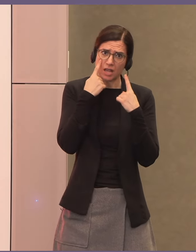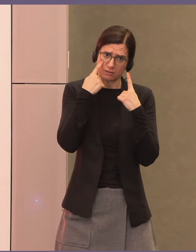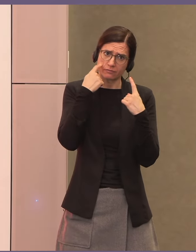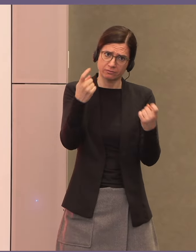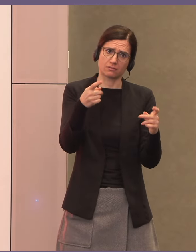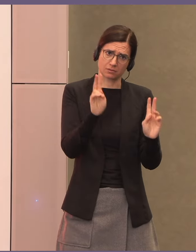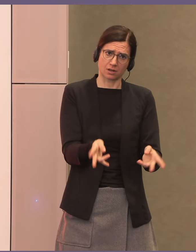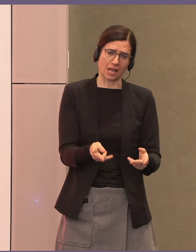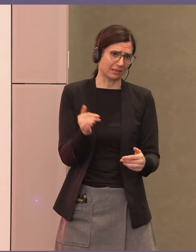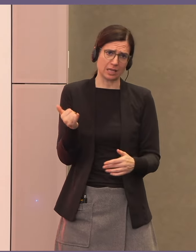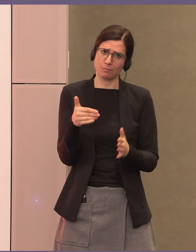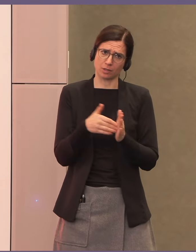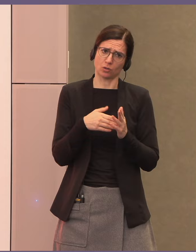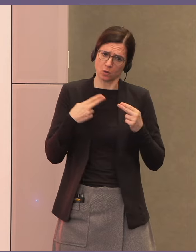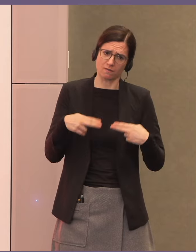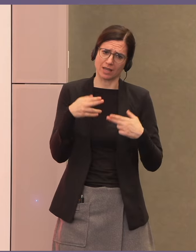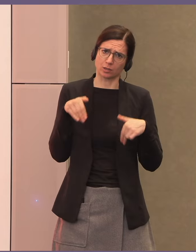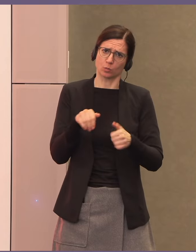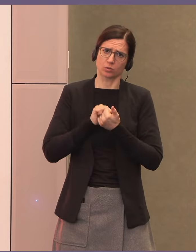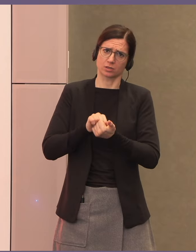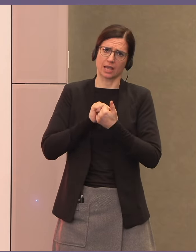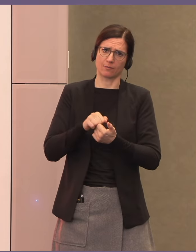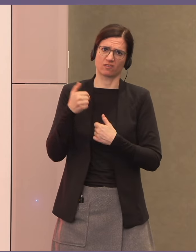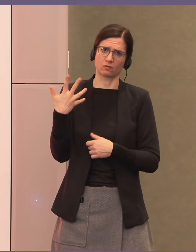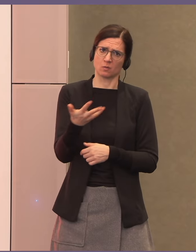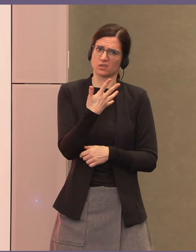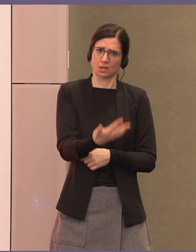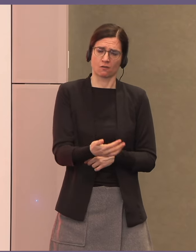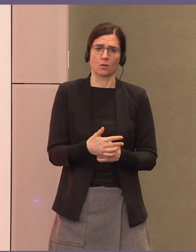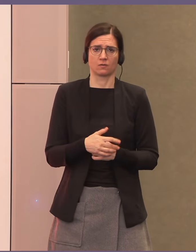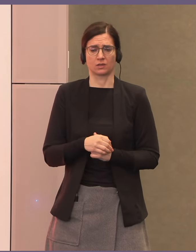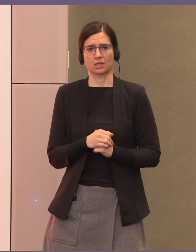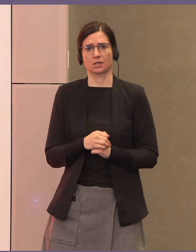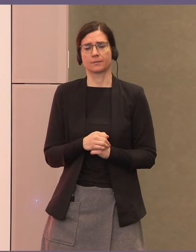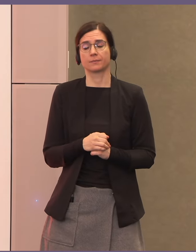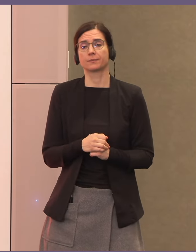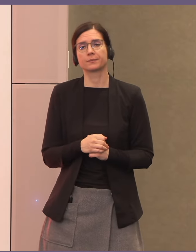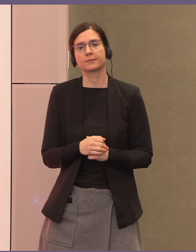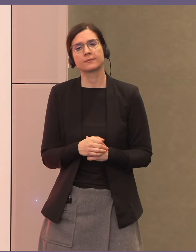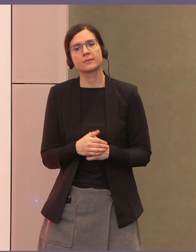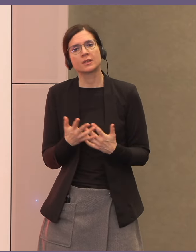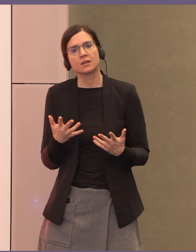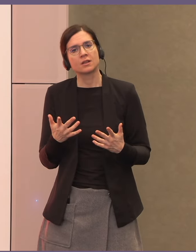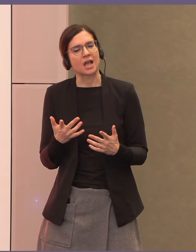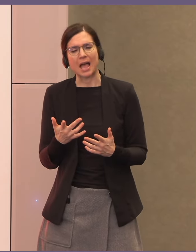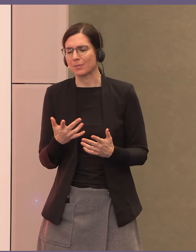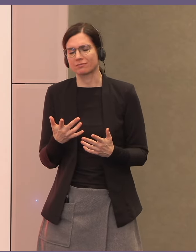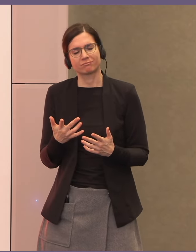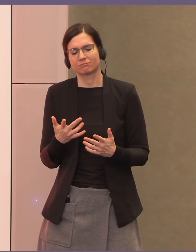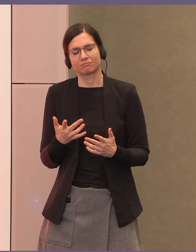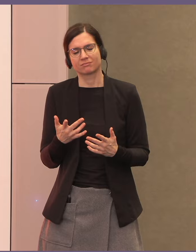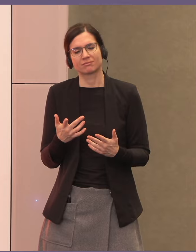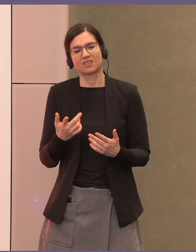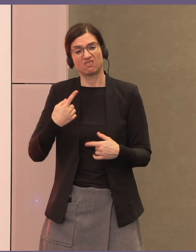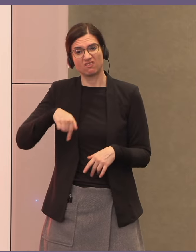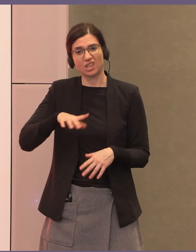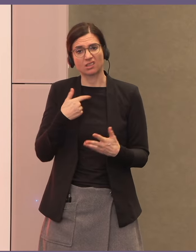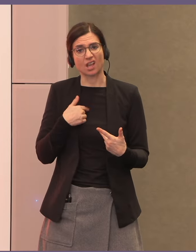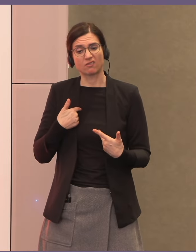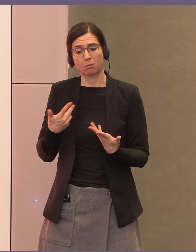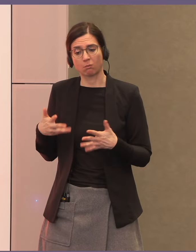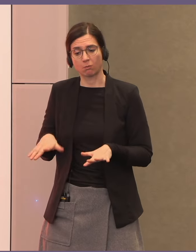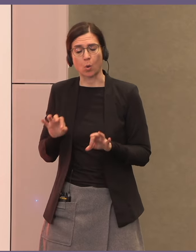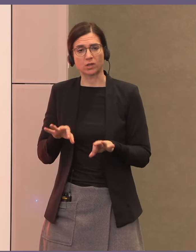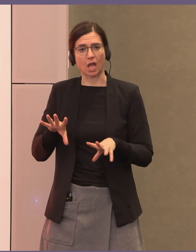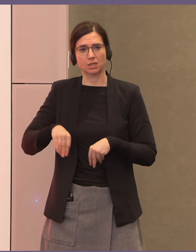wie du, auch diesen Slogan noch einmal herausnehmen, noch einmal mit Leben füllen, um zu sagen, da lassen wir nicht locker. Wie wichtig